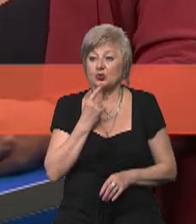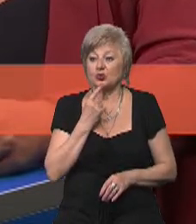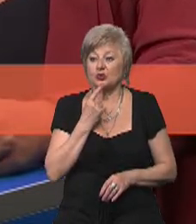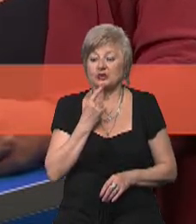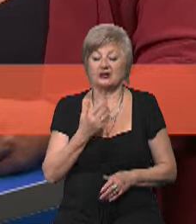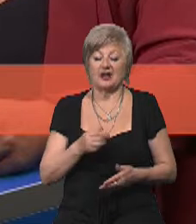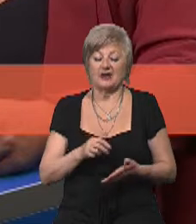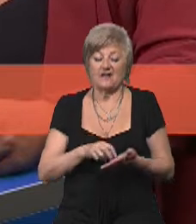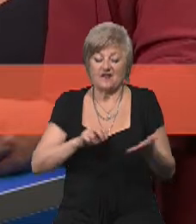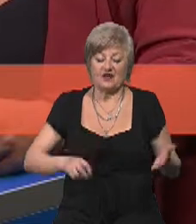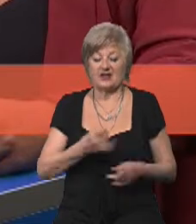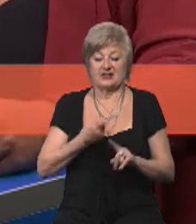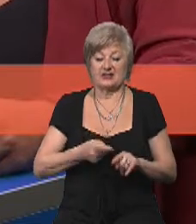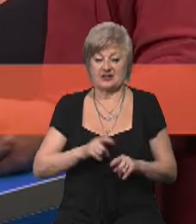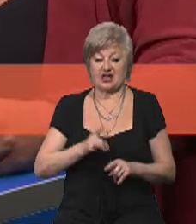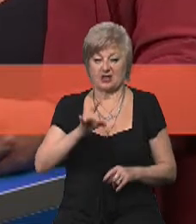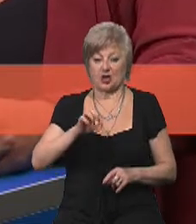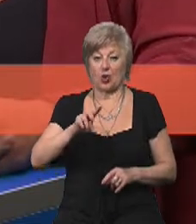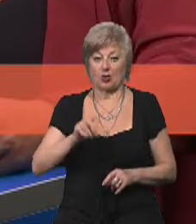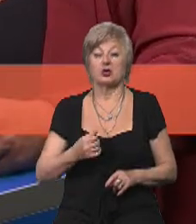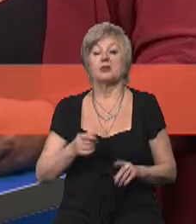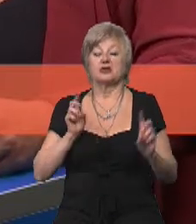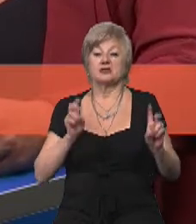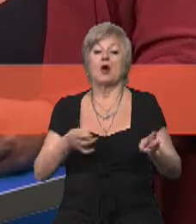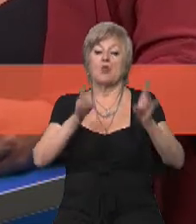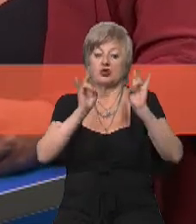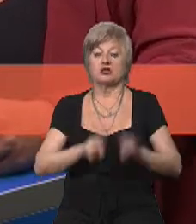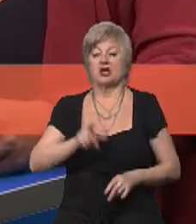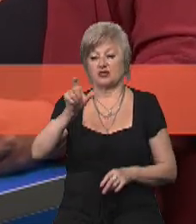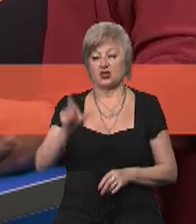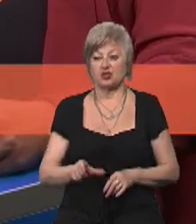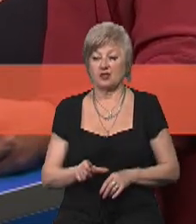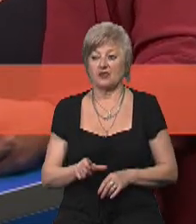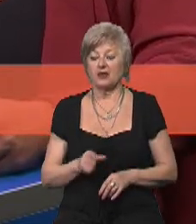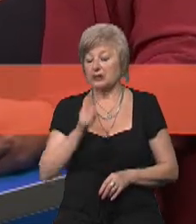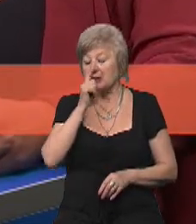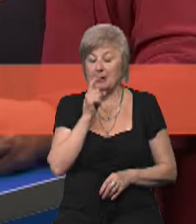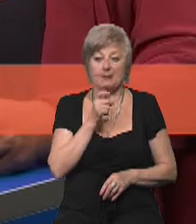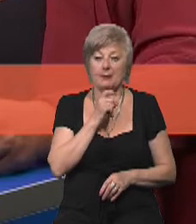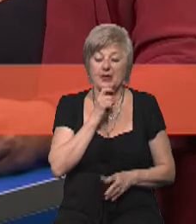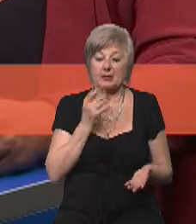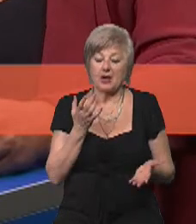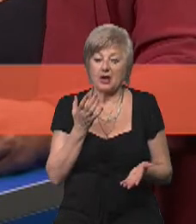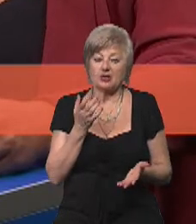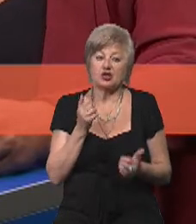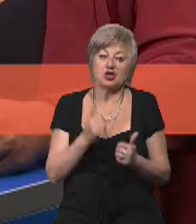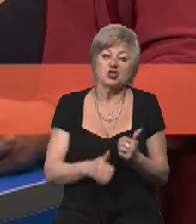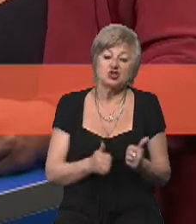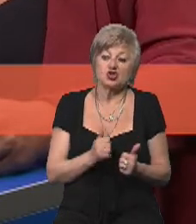з цієї ролі вийти. Тому постраждала особа, і вони не розуміють дуже часто,